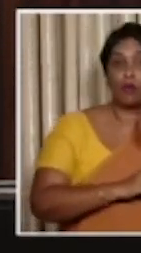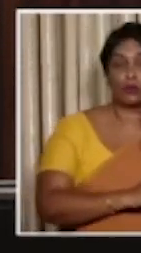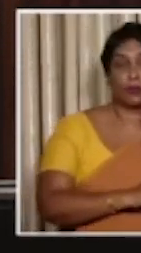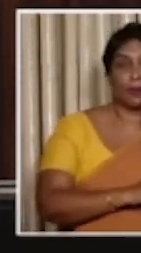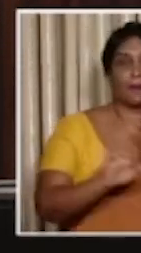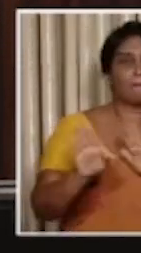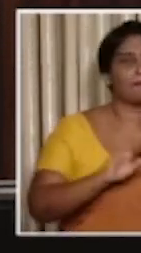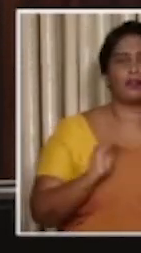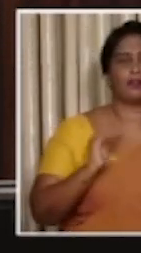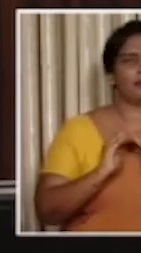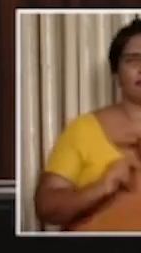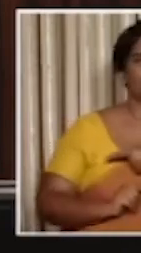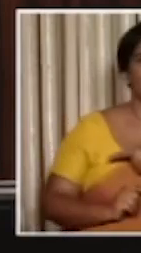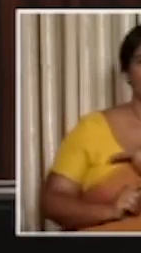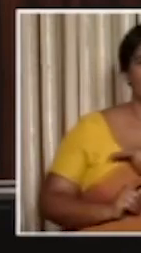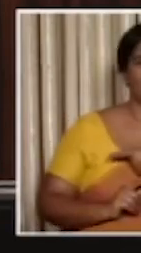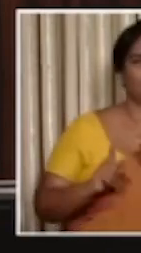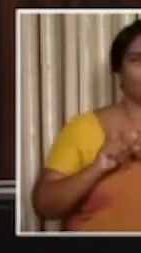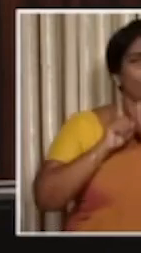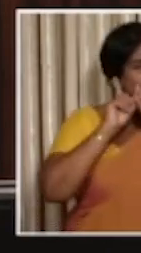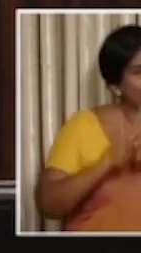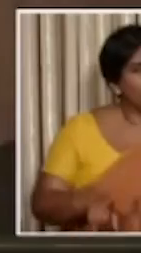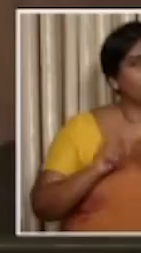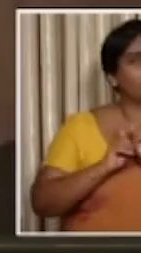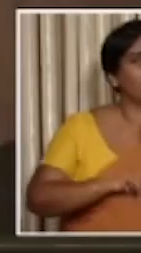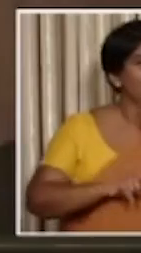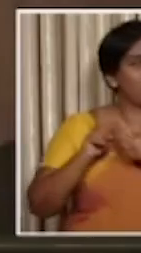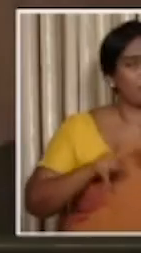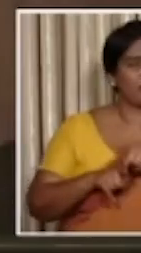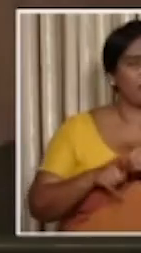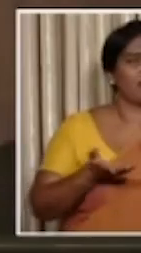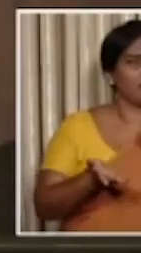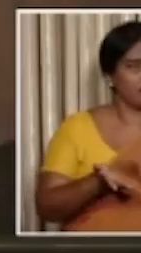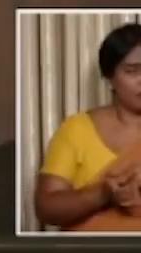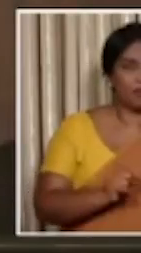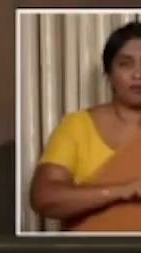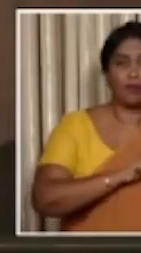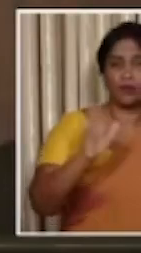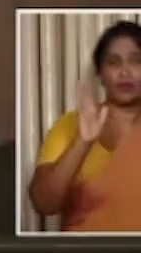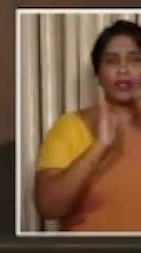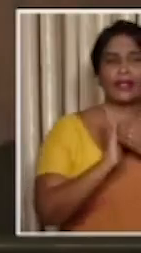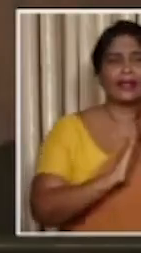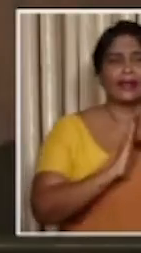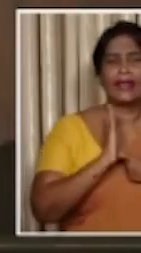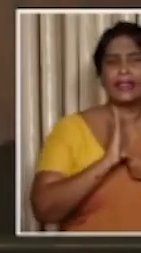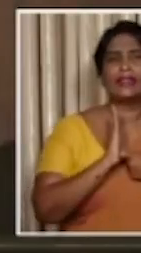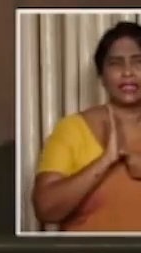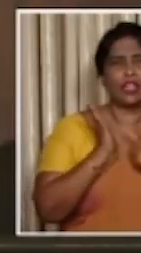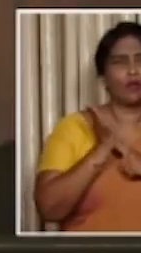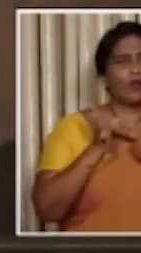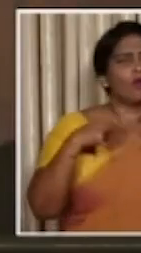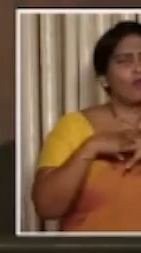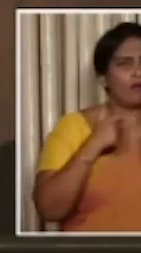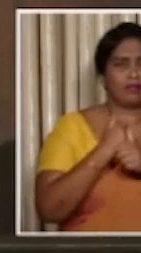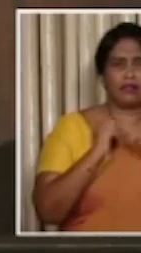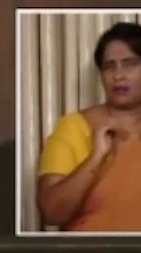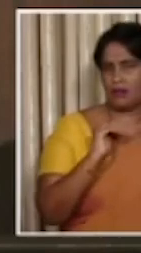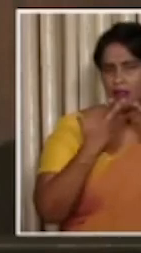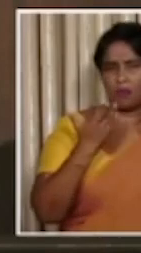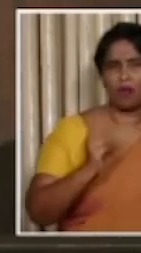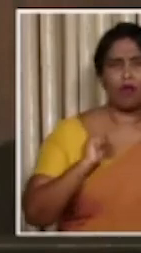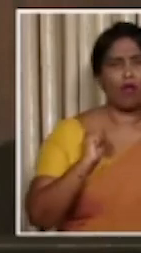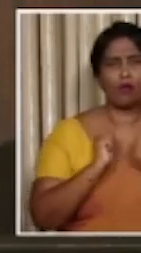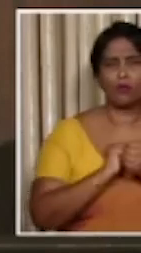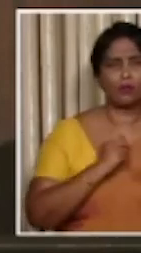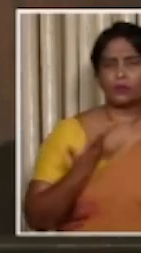හැසිරීමට සුදුසු නැහැ. එවැනි පාර්ලිමේන්තුවක් තවදුරටත් ජනතාව වෙනුවෙන් නීති සම්පාදනය කරන්නට සුදුසු නැහැ. නම් මොකද්ද කර